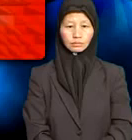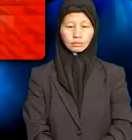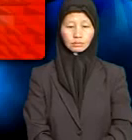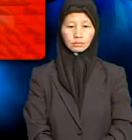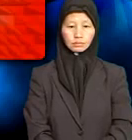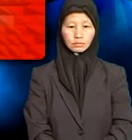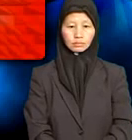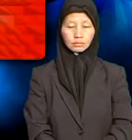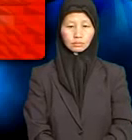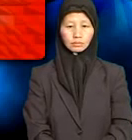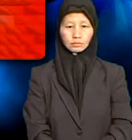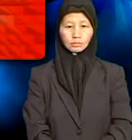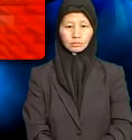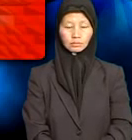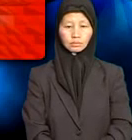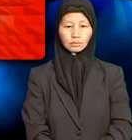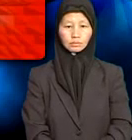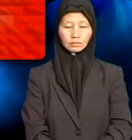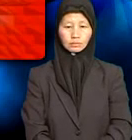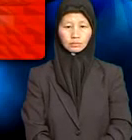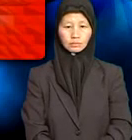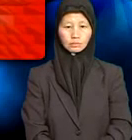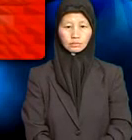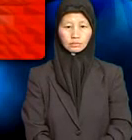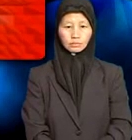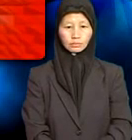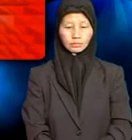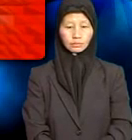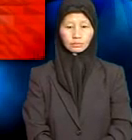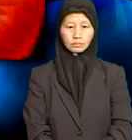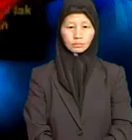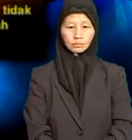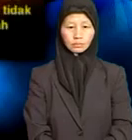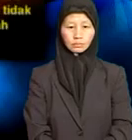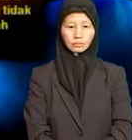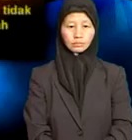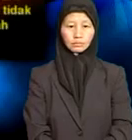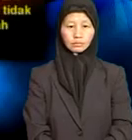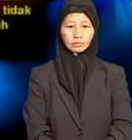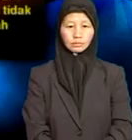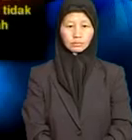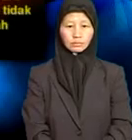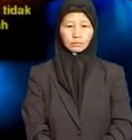'ala jambik, fa illam tastati' fa mustalqiya." Maksudnya,